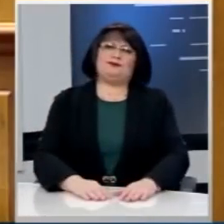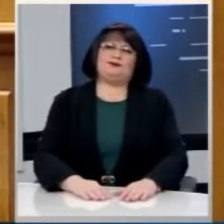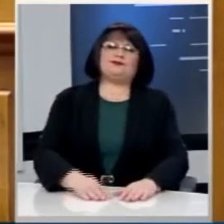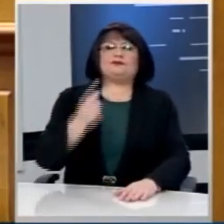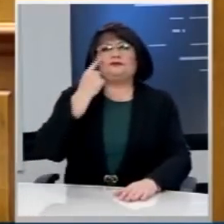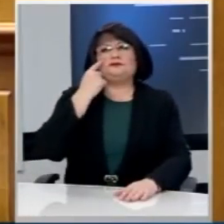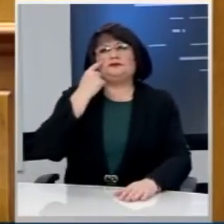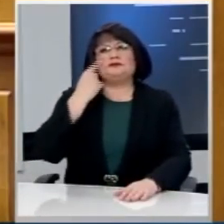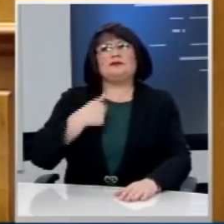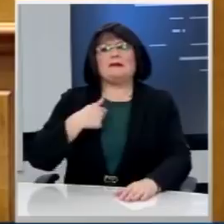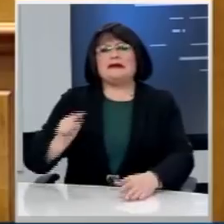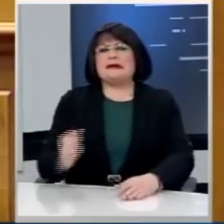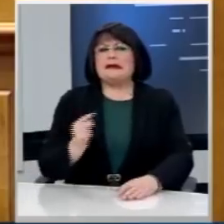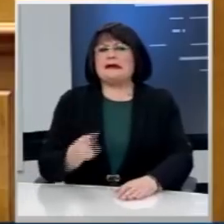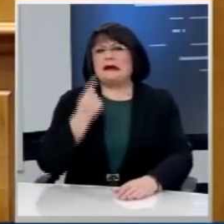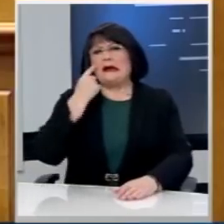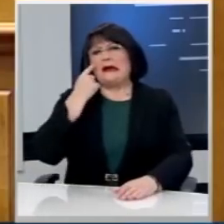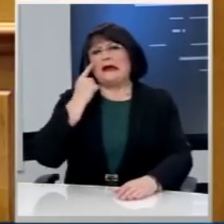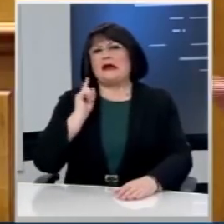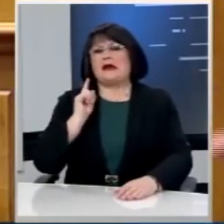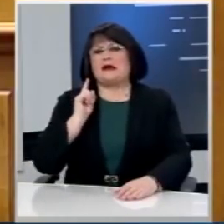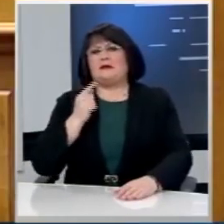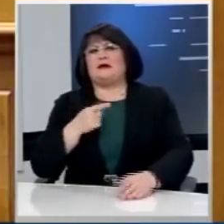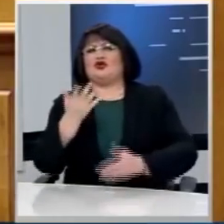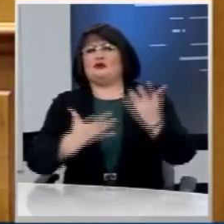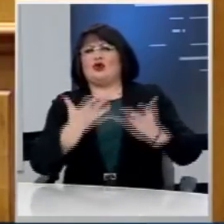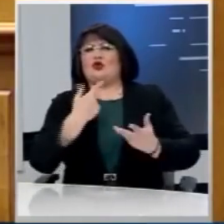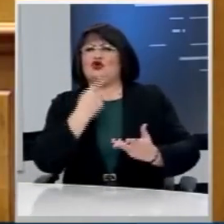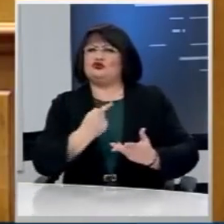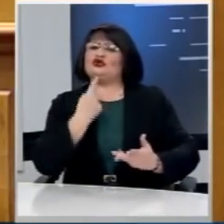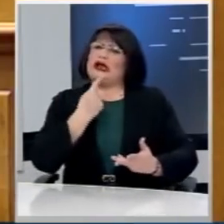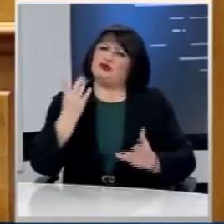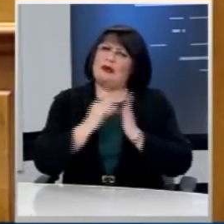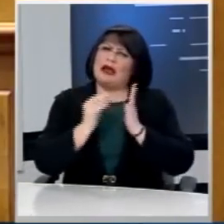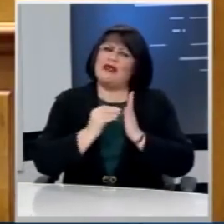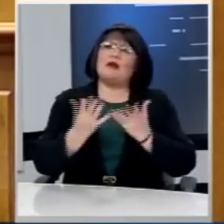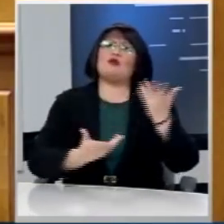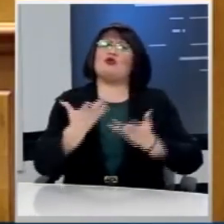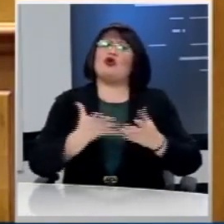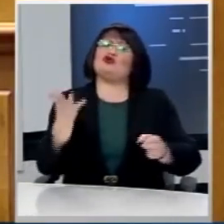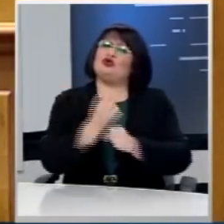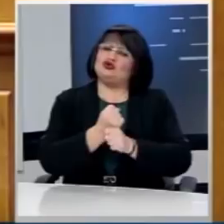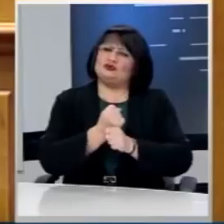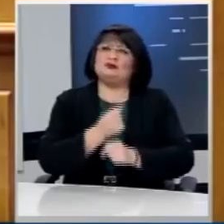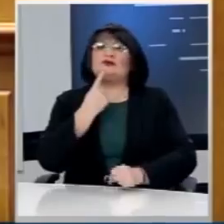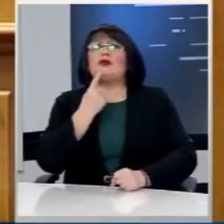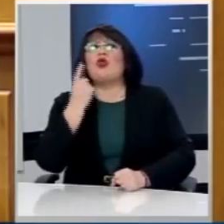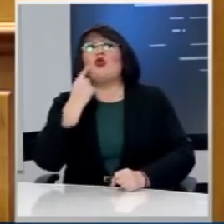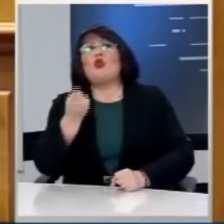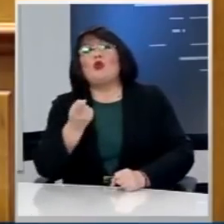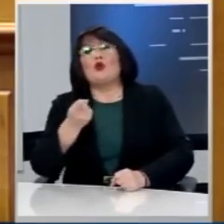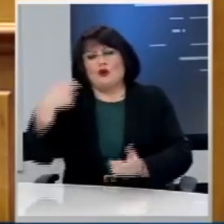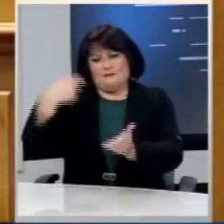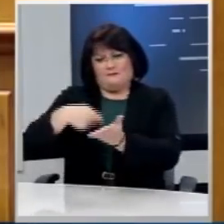Ας κάνουμε το δικηγόρο του διαβόλου και ας υποθέσουμε ότι ο προϋπολογισμός σας βγαίνει. Τι προβλέπει για τους μισθούς την ίδια ώρα που